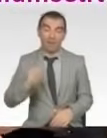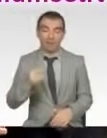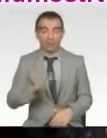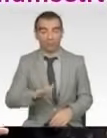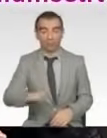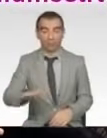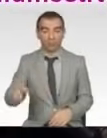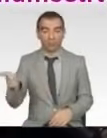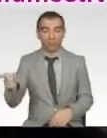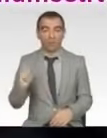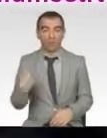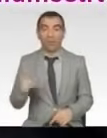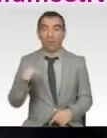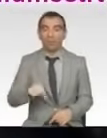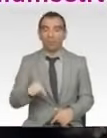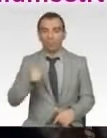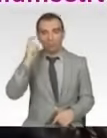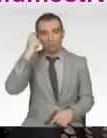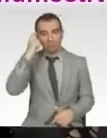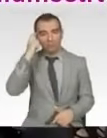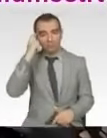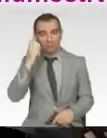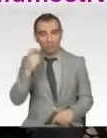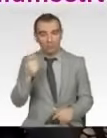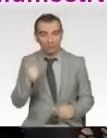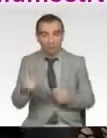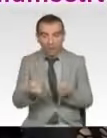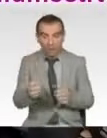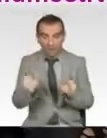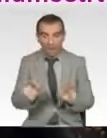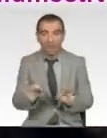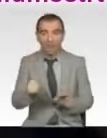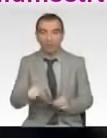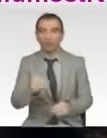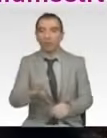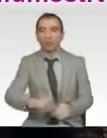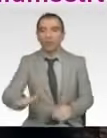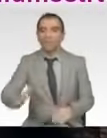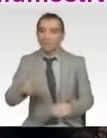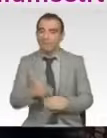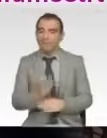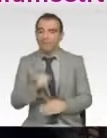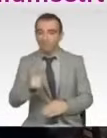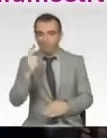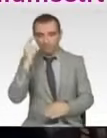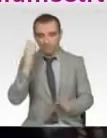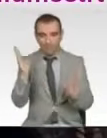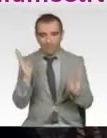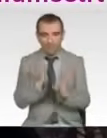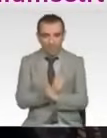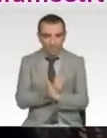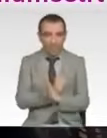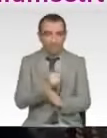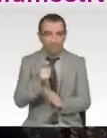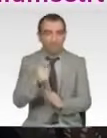çocuklara bu şuurla hareket edersek çocuklarımızın gerçekten bak empati kurma